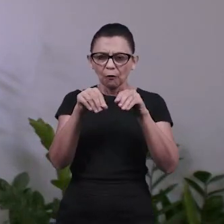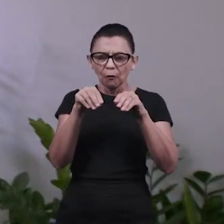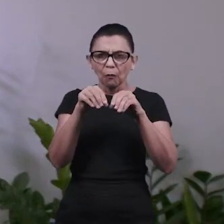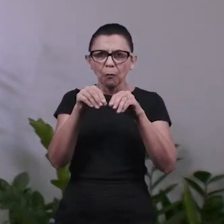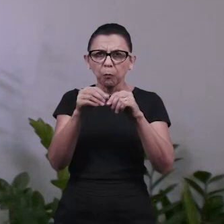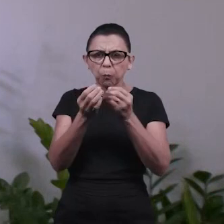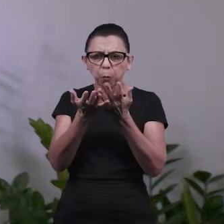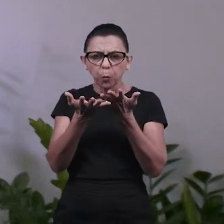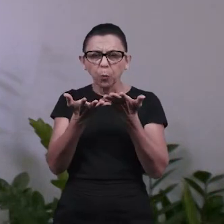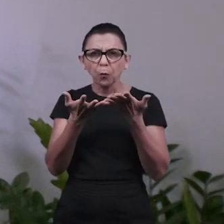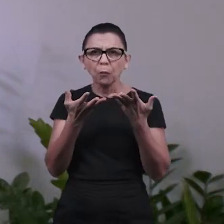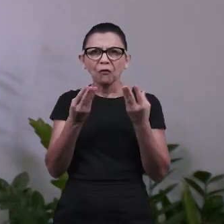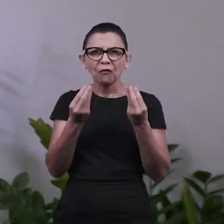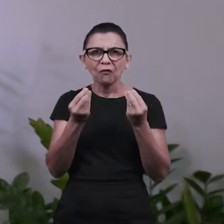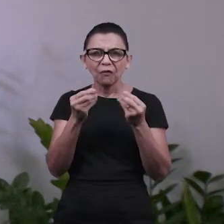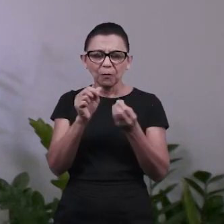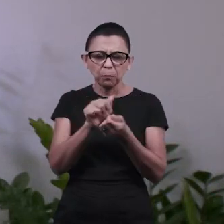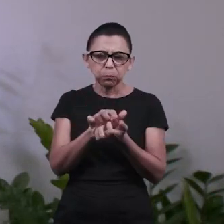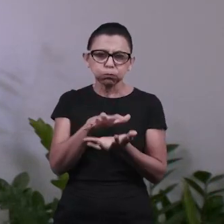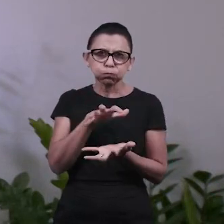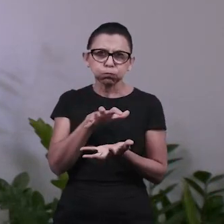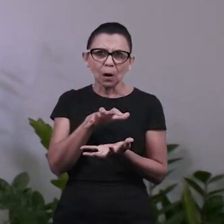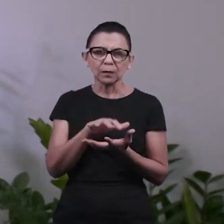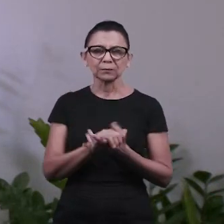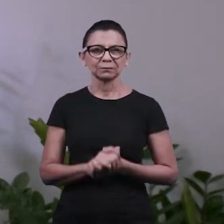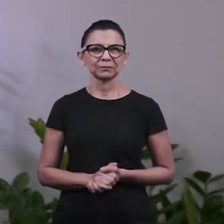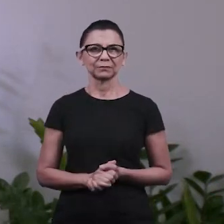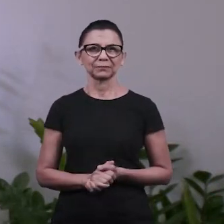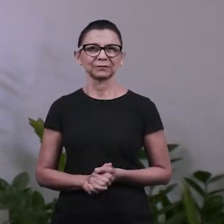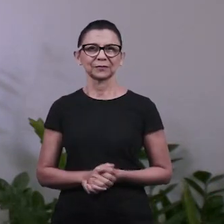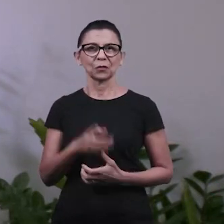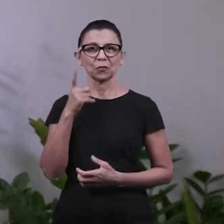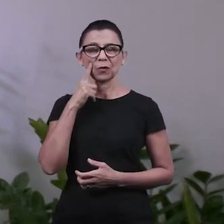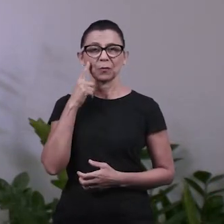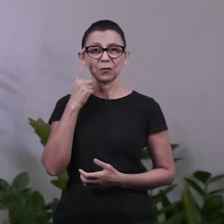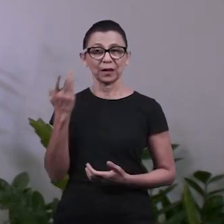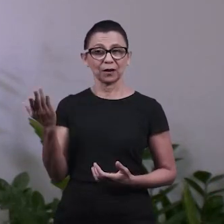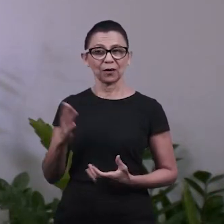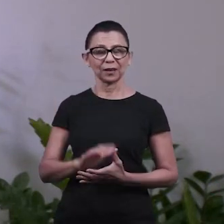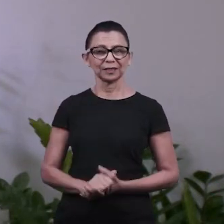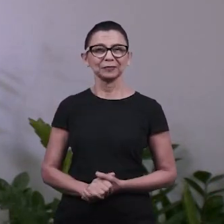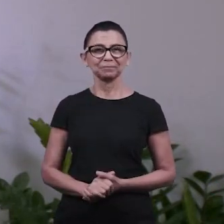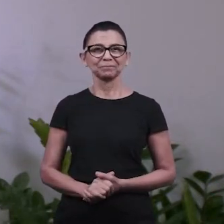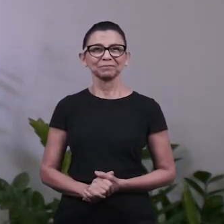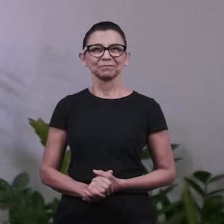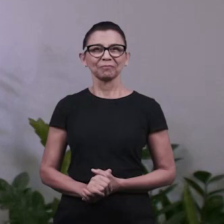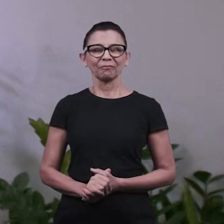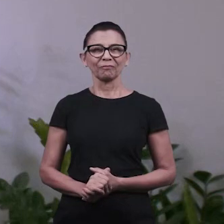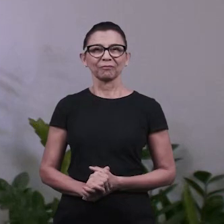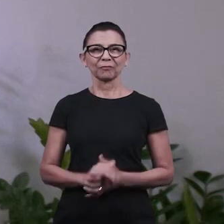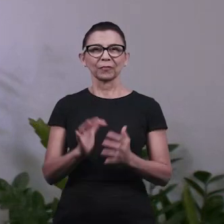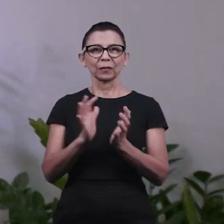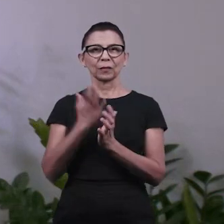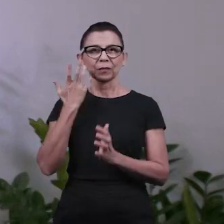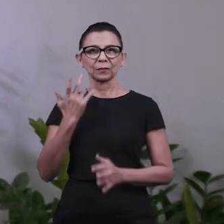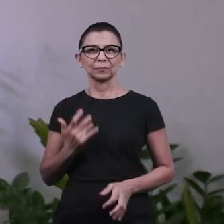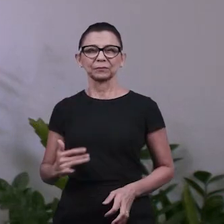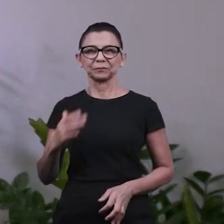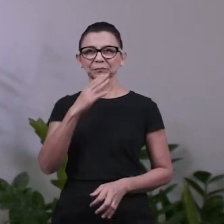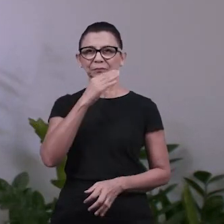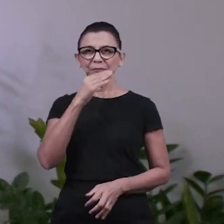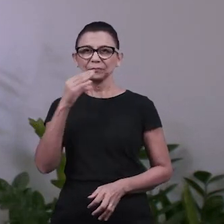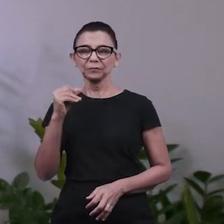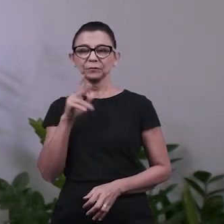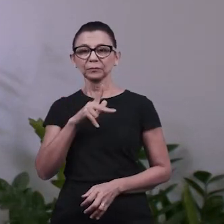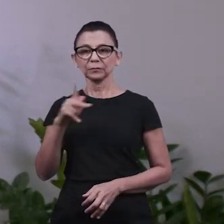dans l'étude pour les enfants intermédiaires et adolescents, la professeure Andrea Talma va nous parler sur une parabole que le Seigneur Jésus